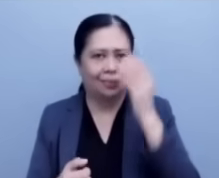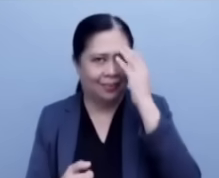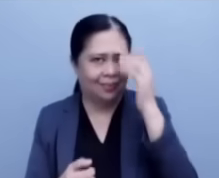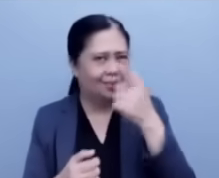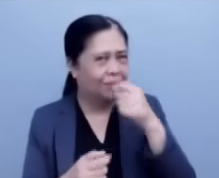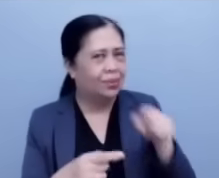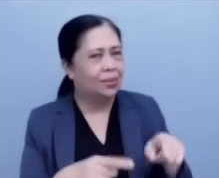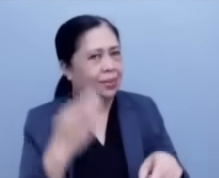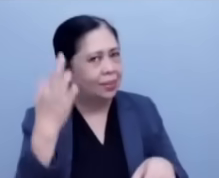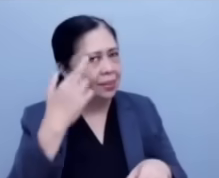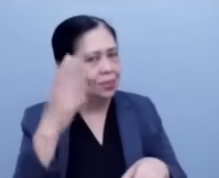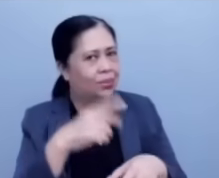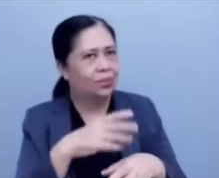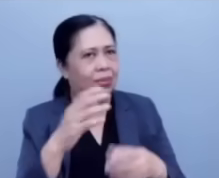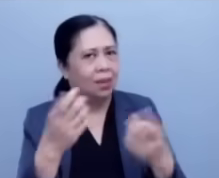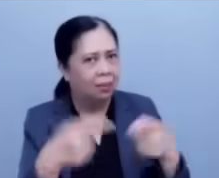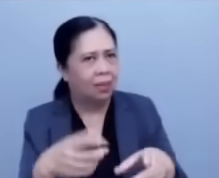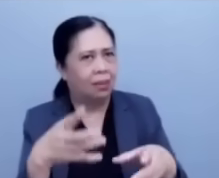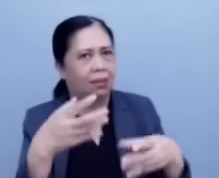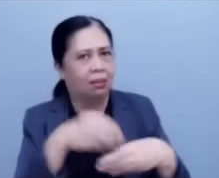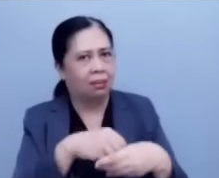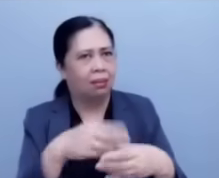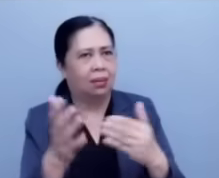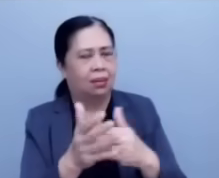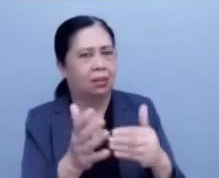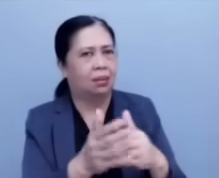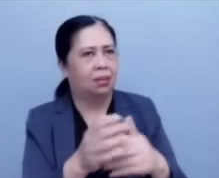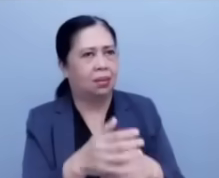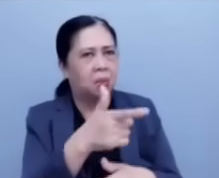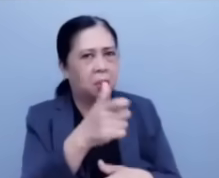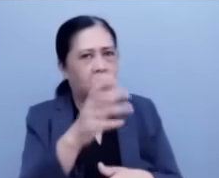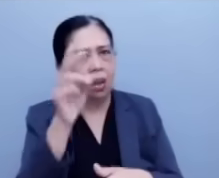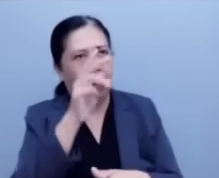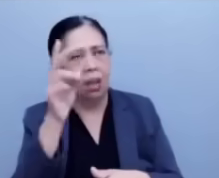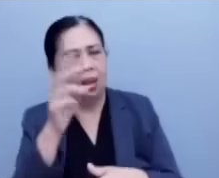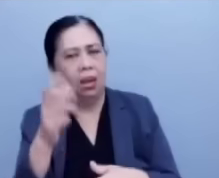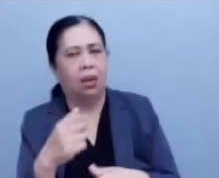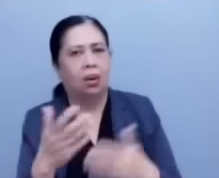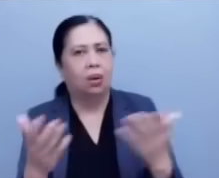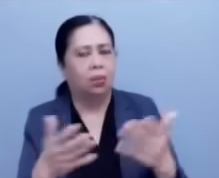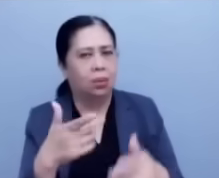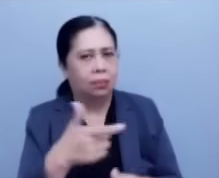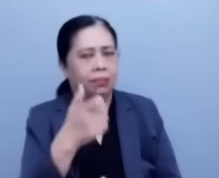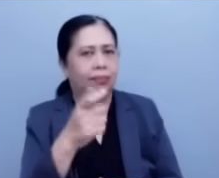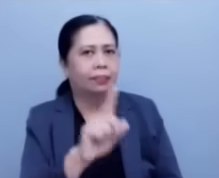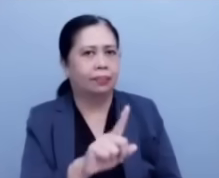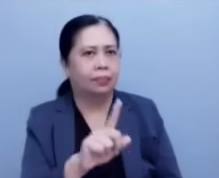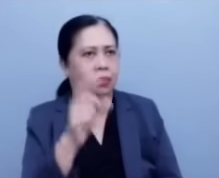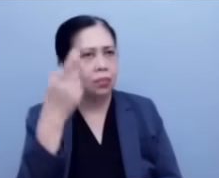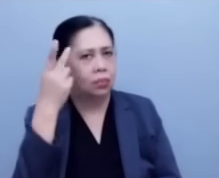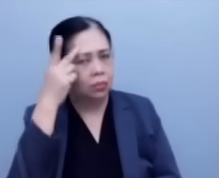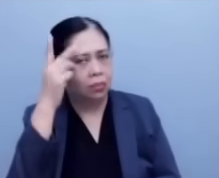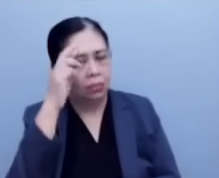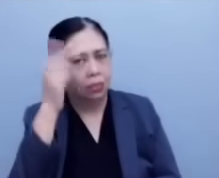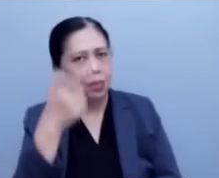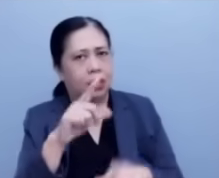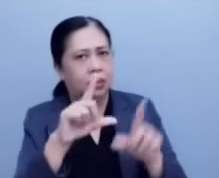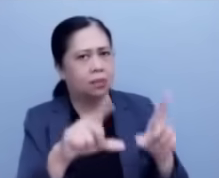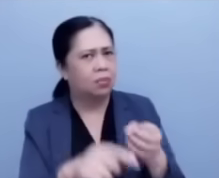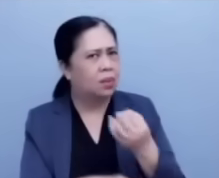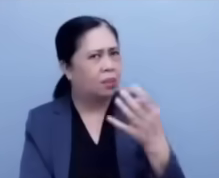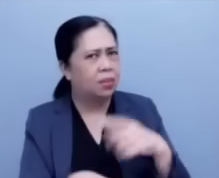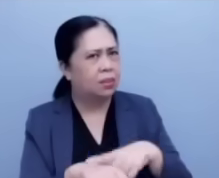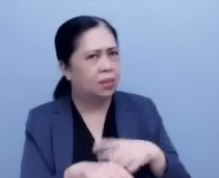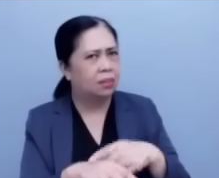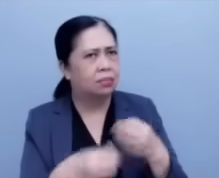iba't ibang krimen at of course yung nangyaring insidente kung saan nabaril yung isang pinaghinalaang suspect. Ilang beses po bang binibigay yung